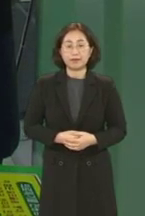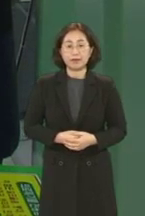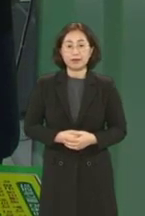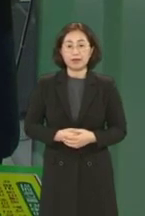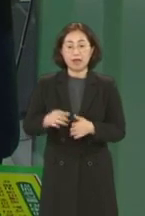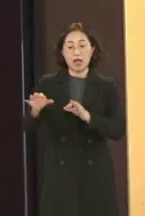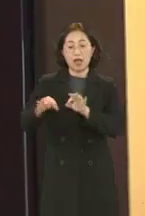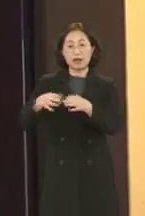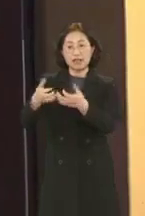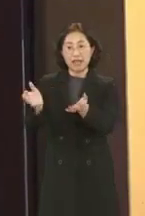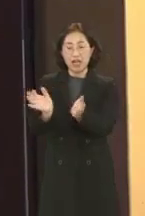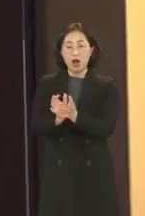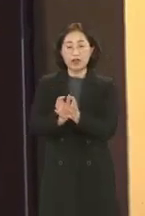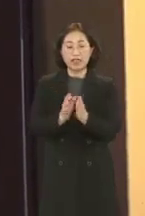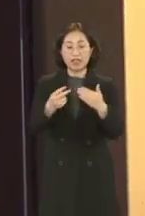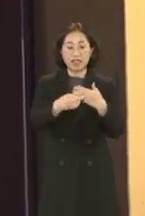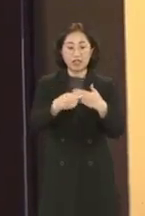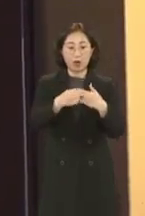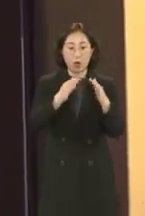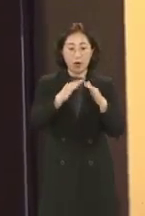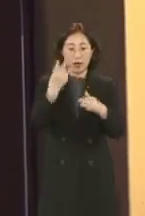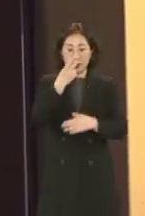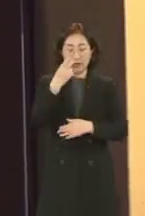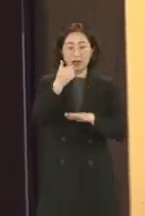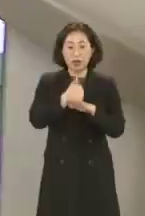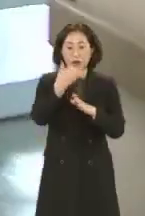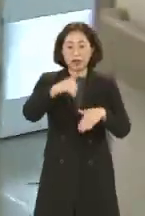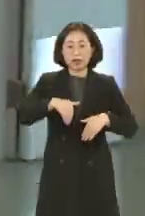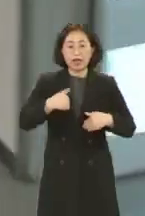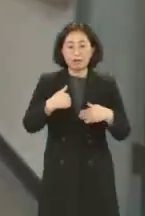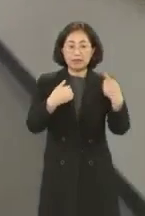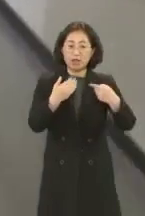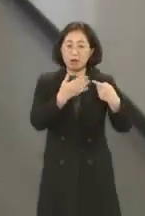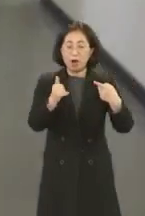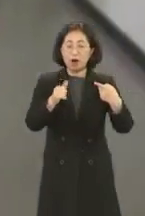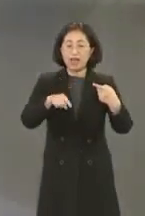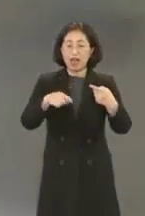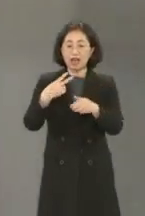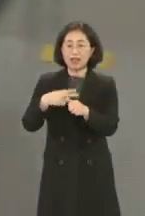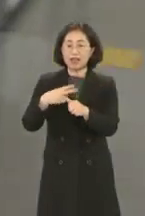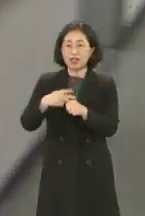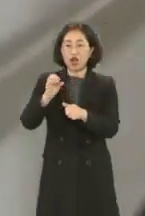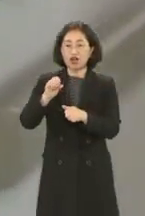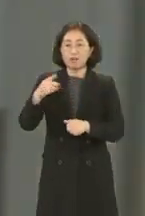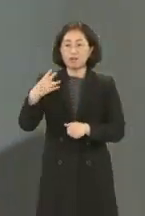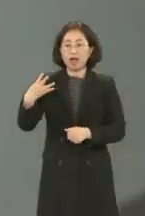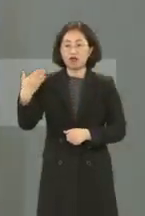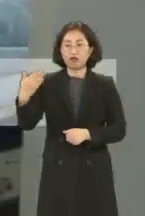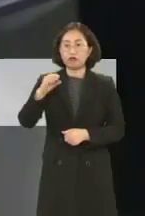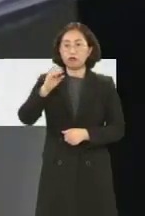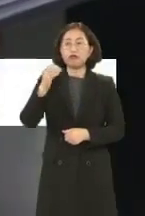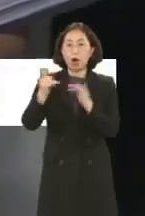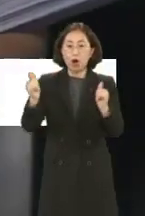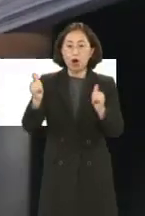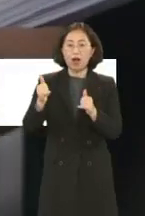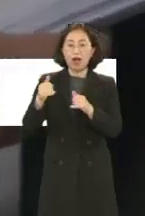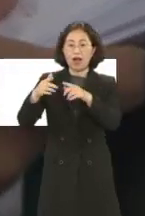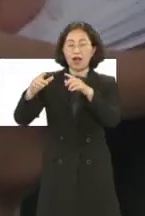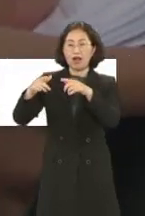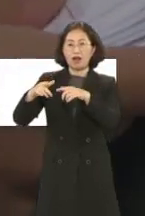경실련이 최근 지역 의료격차 실태를 조사한 결과 충남은 인구 1,000명당 의사수가 0.49명으로 전남에 이어 두